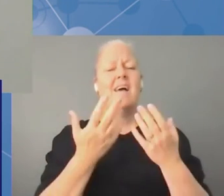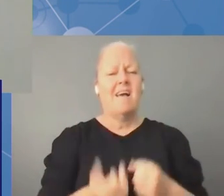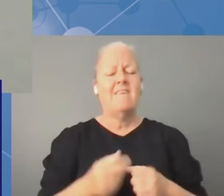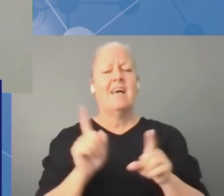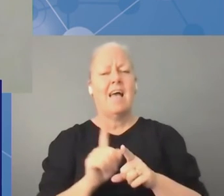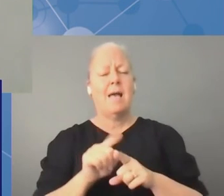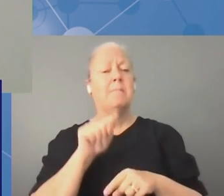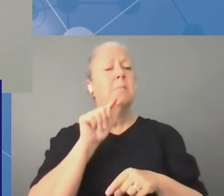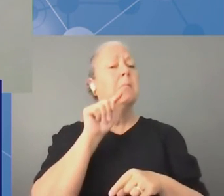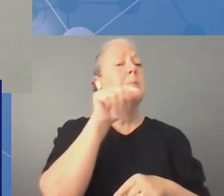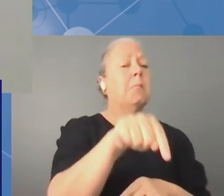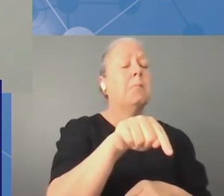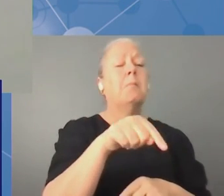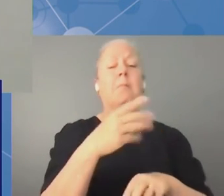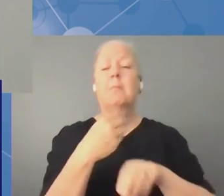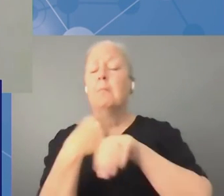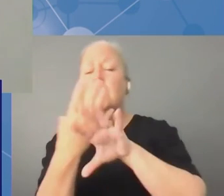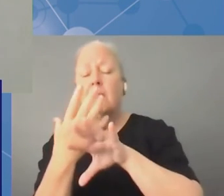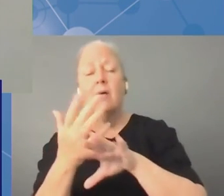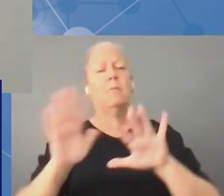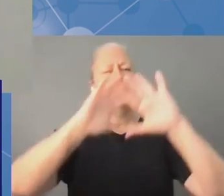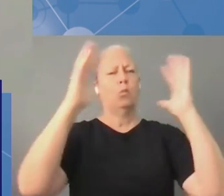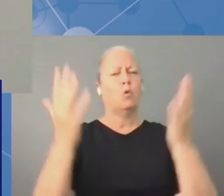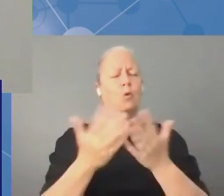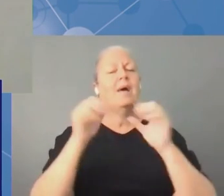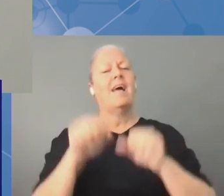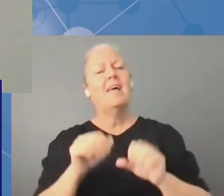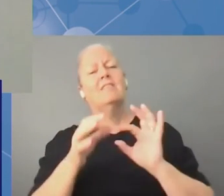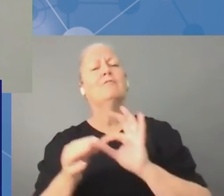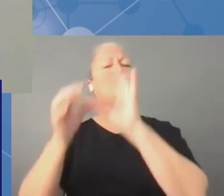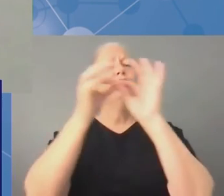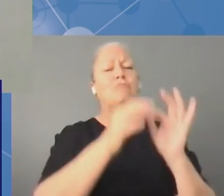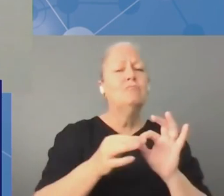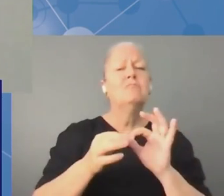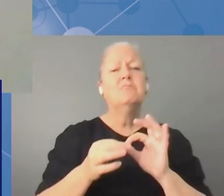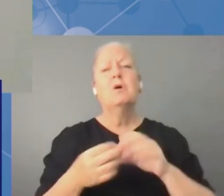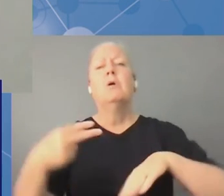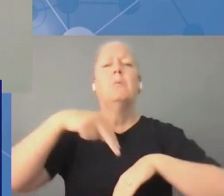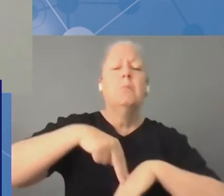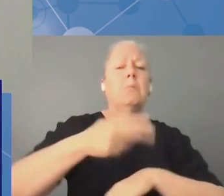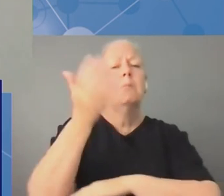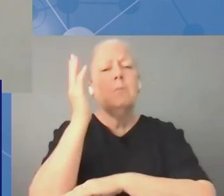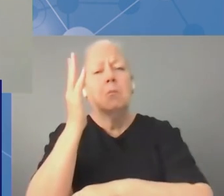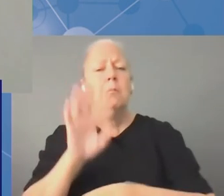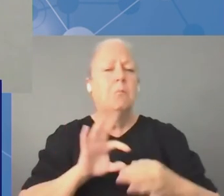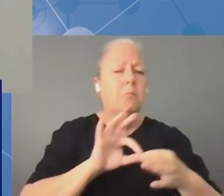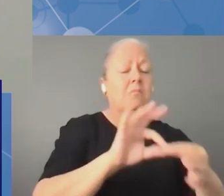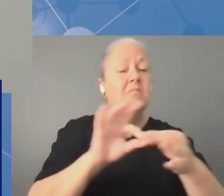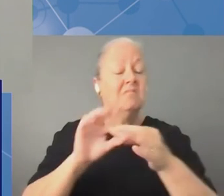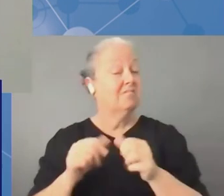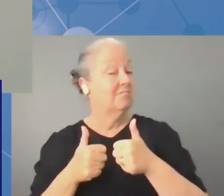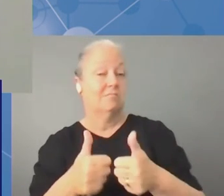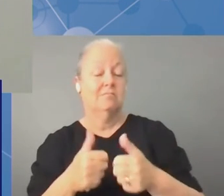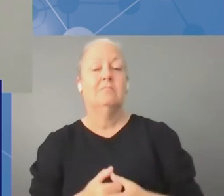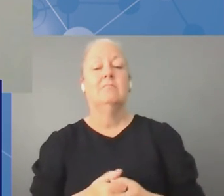Польшу, но тем не менее я участвую в прениях. Это